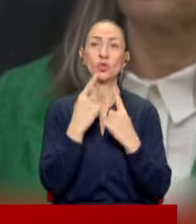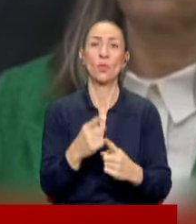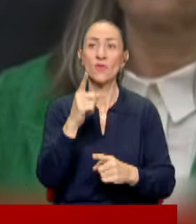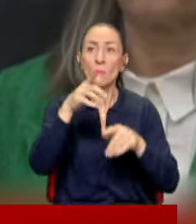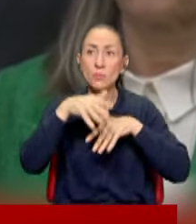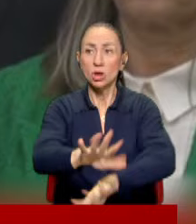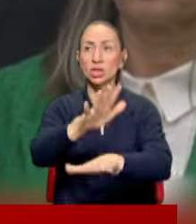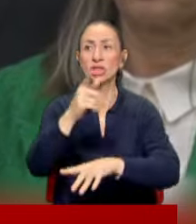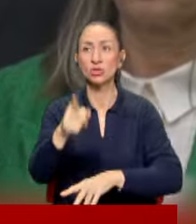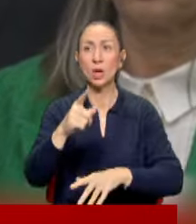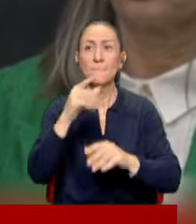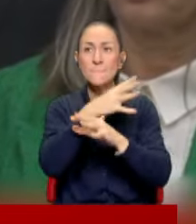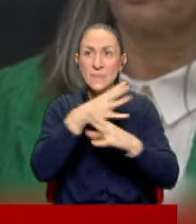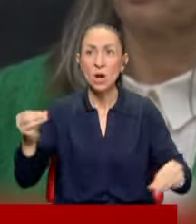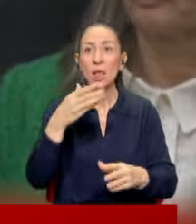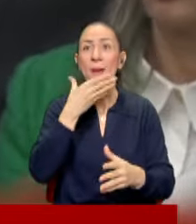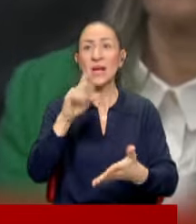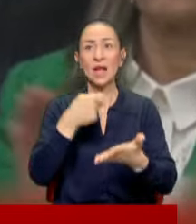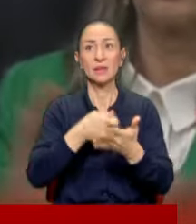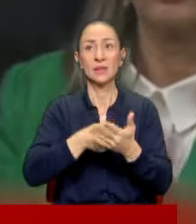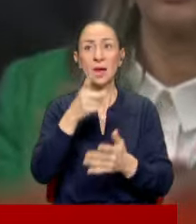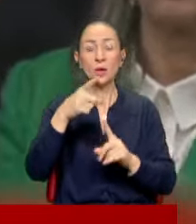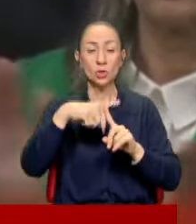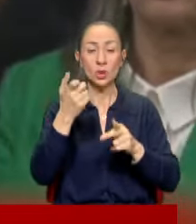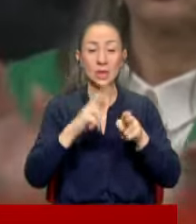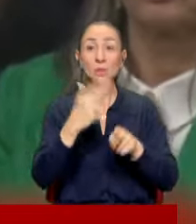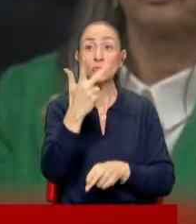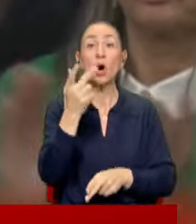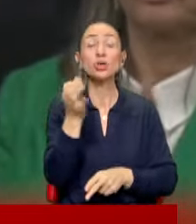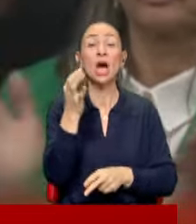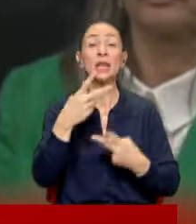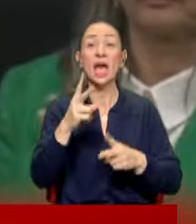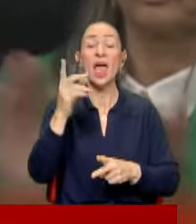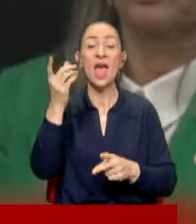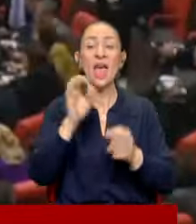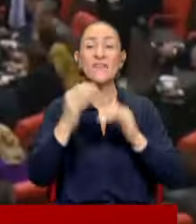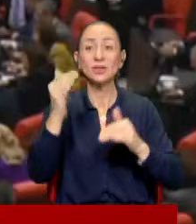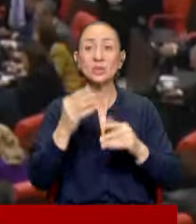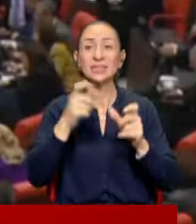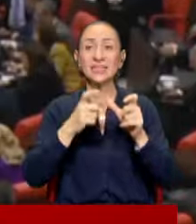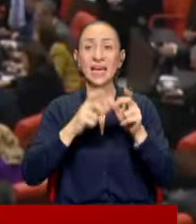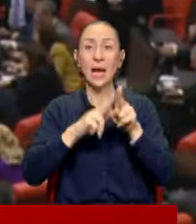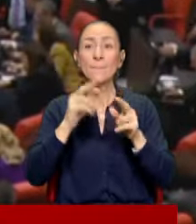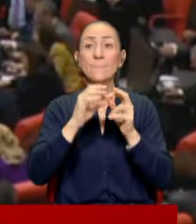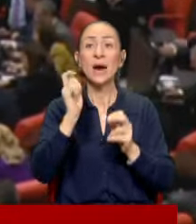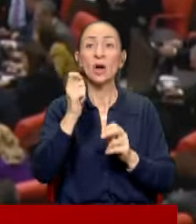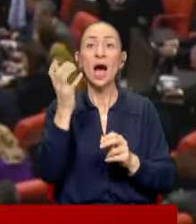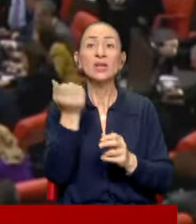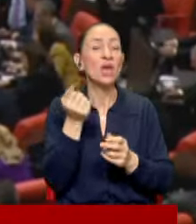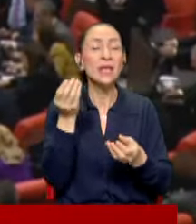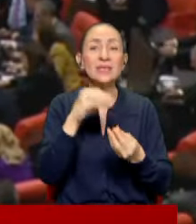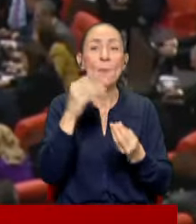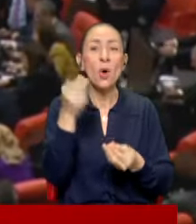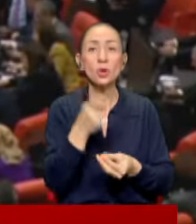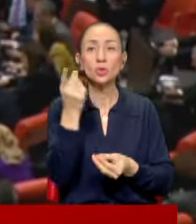sizi protesto ediyoruz milyonlarca emekli adına. TÜİK'in 3 Ocak'ta açıkladığı enflasyon oranıyla SSK Bağkur emeklisinin alacağı zam